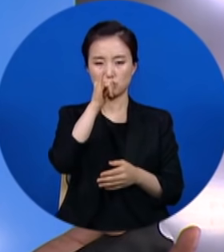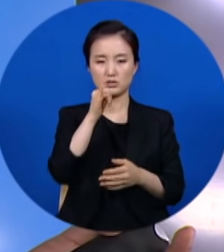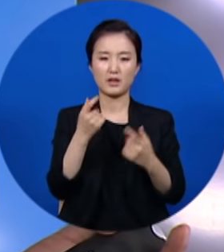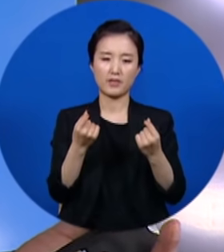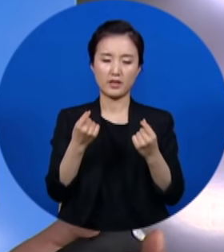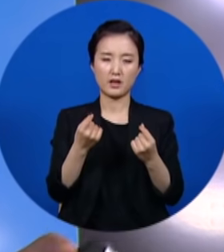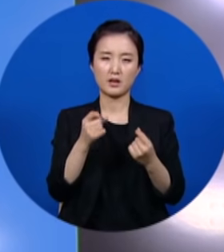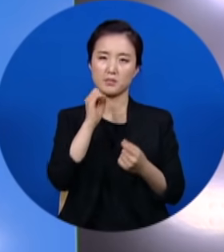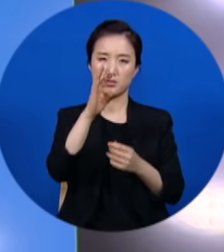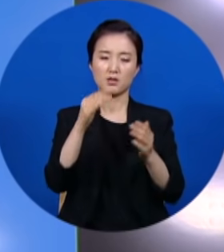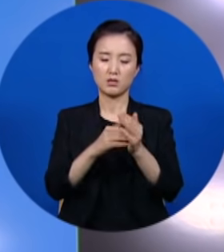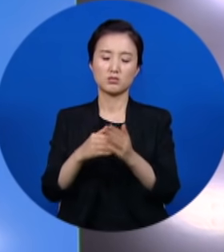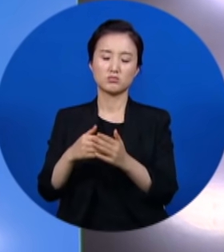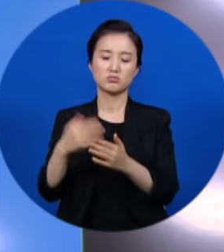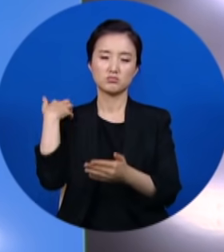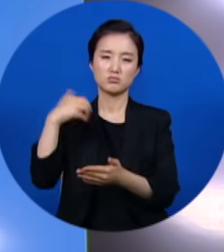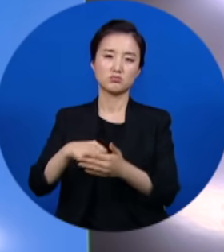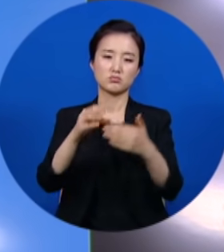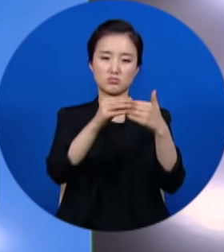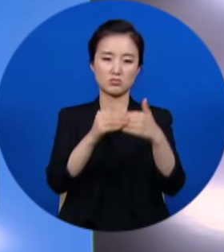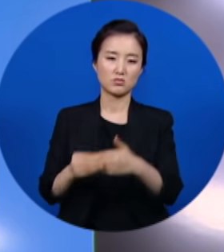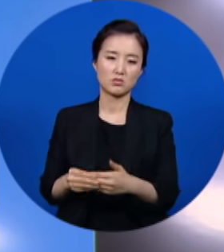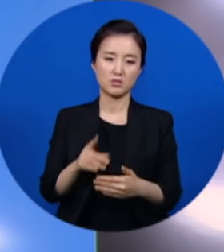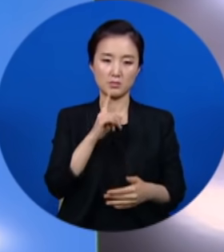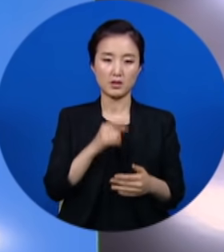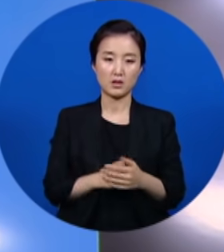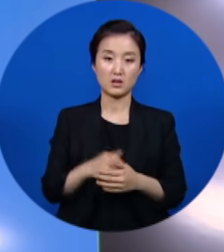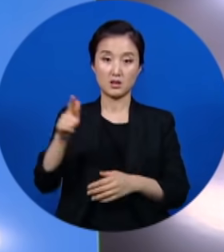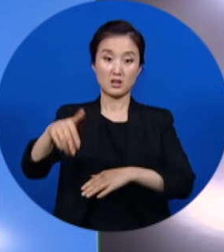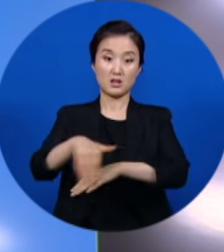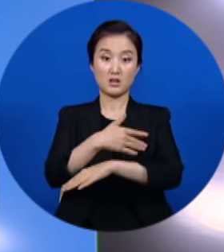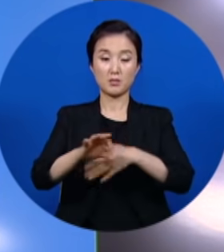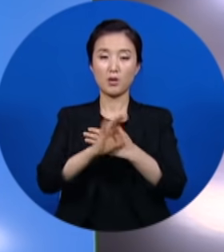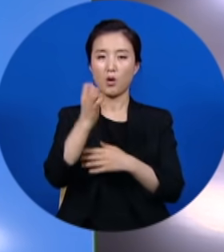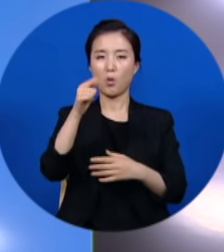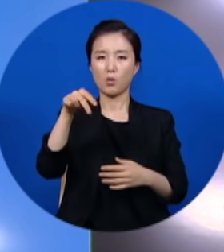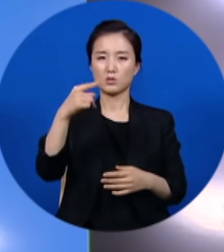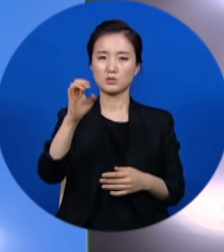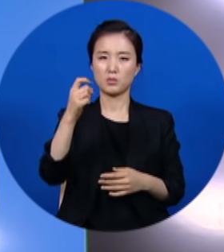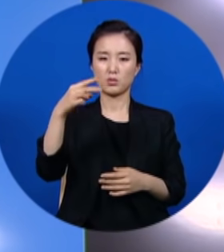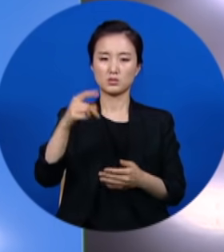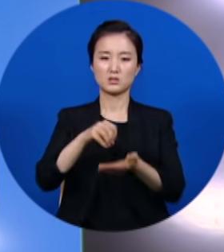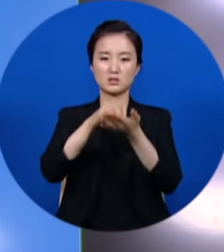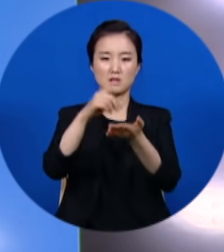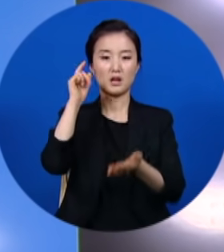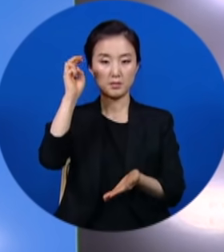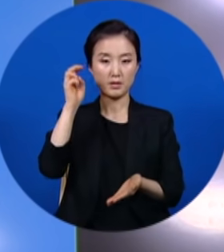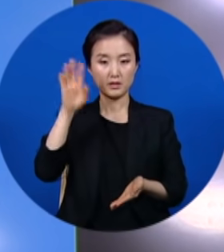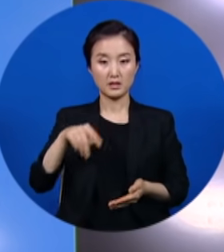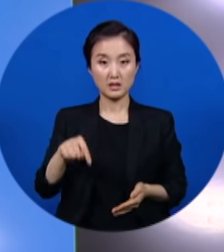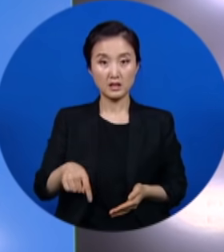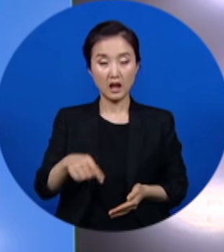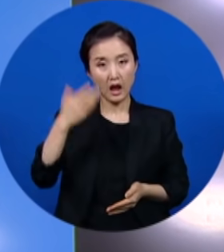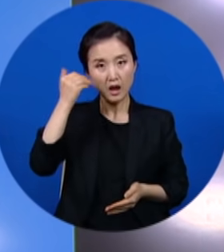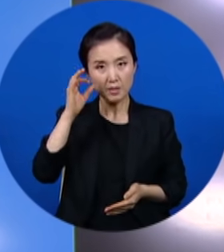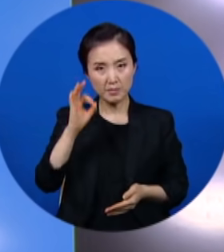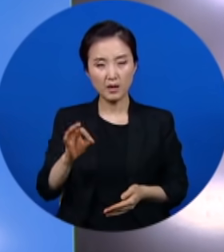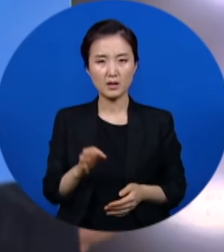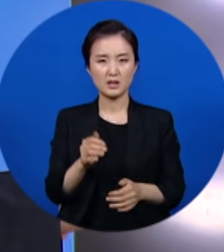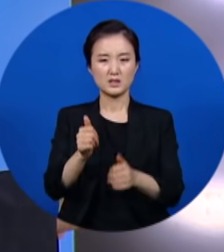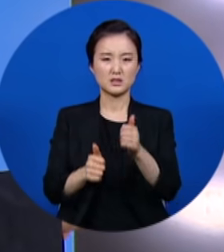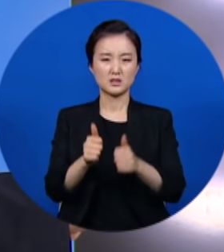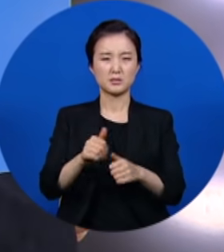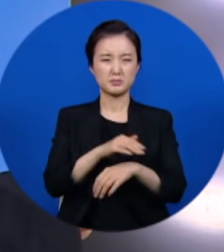때요 거기다 아셨으면 옥스퍼드 인데 여기 와보니까 시험 잘 버는 기계 대를 많아 봤습니까